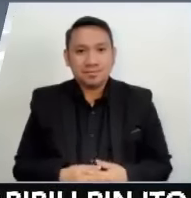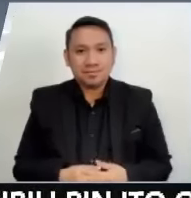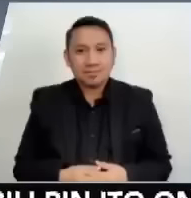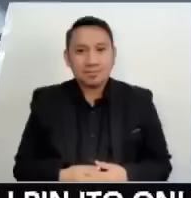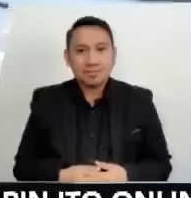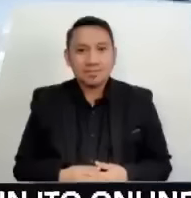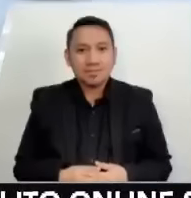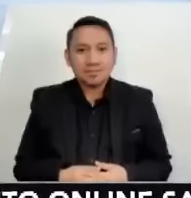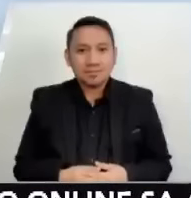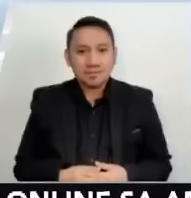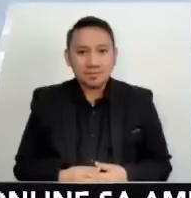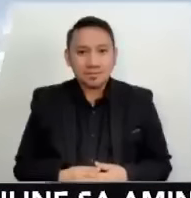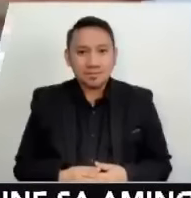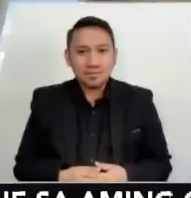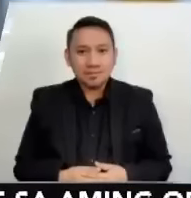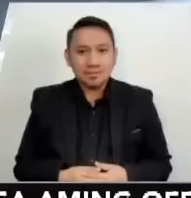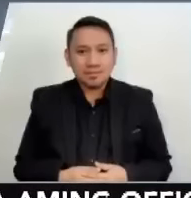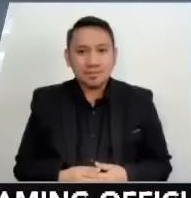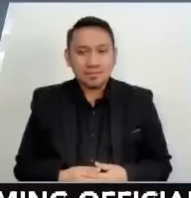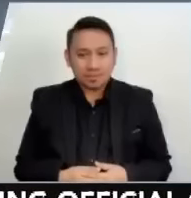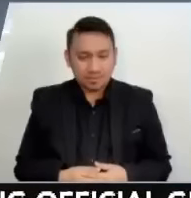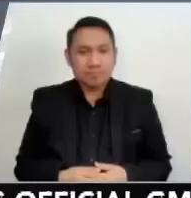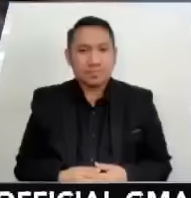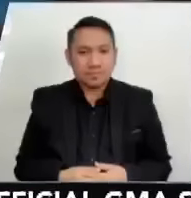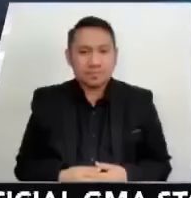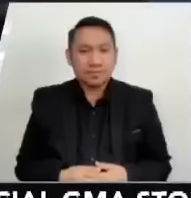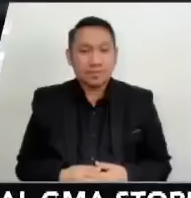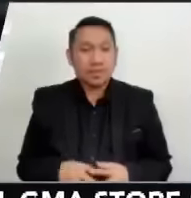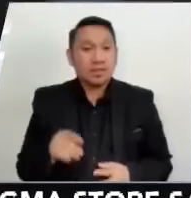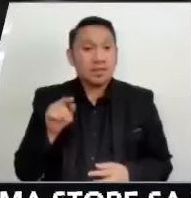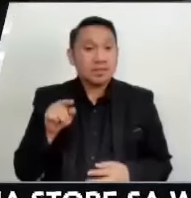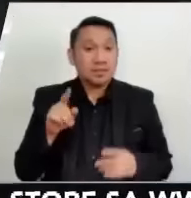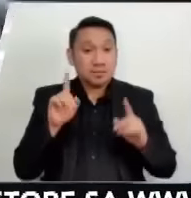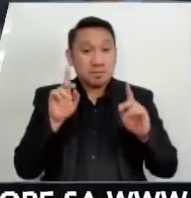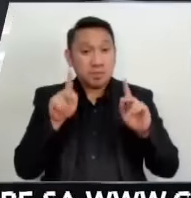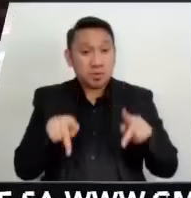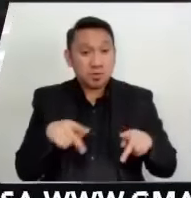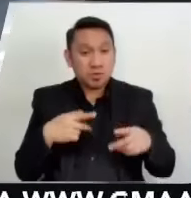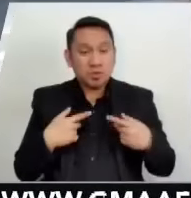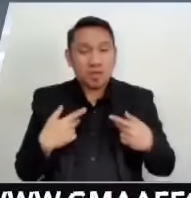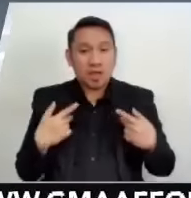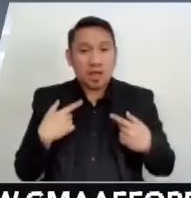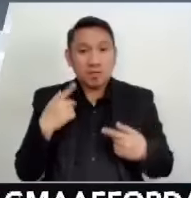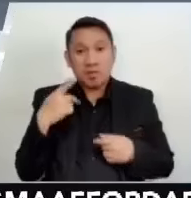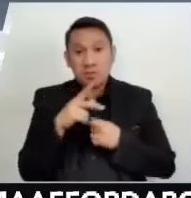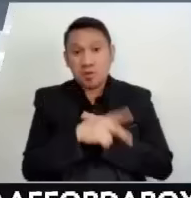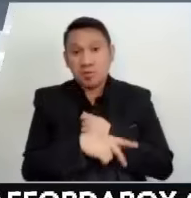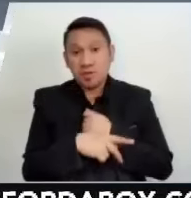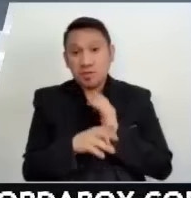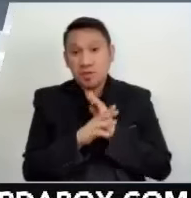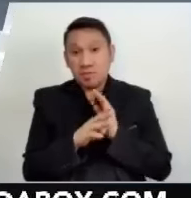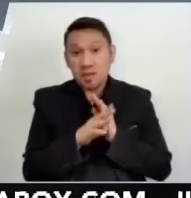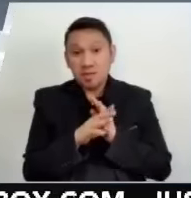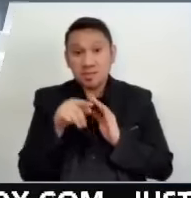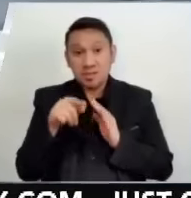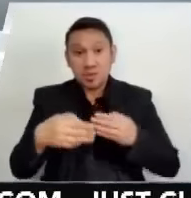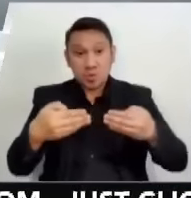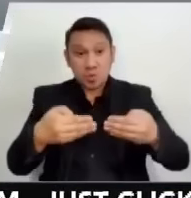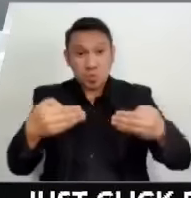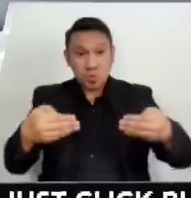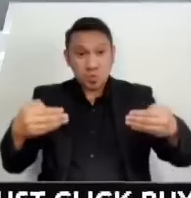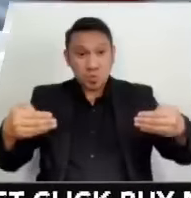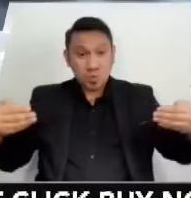James Gan isang pasahero nga nasaktan matapos araruhin ng provincial bus ang ilang mga barrier sa bahaging ito ng etsa santola